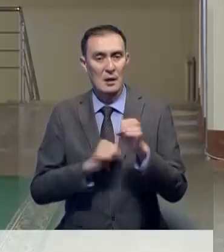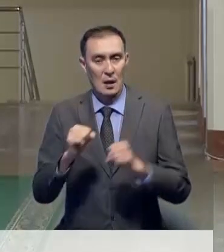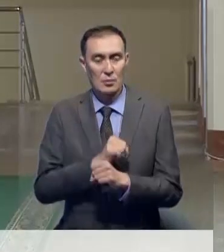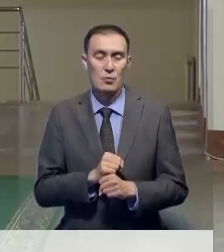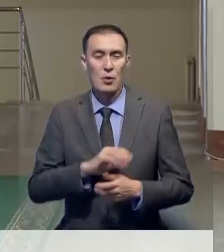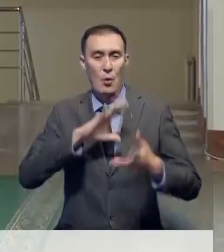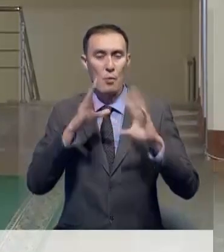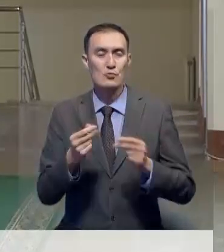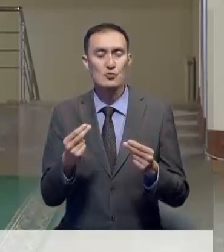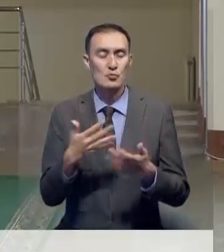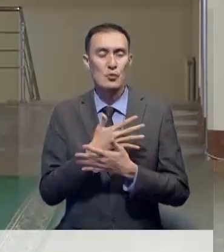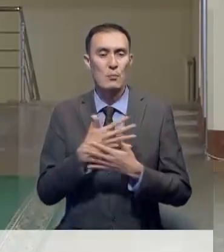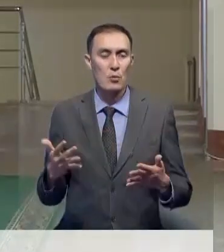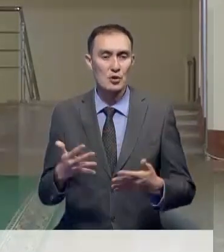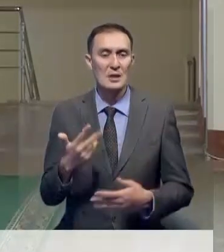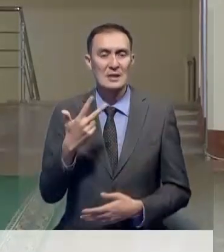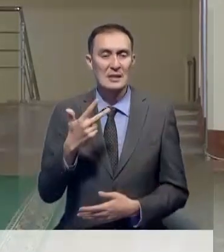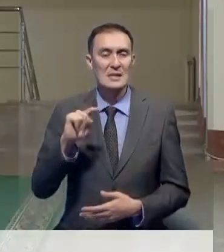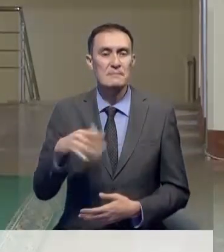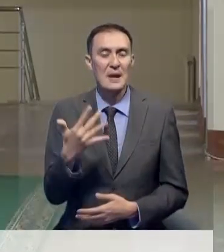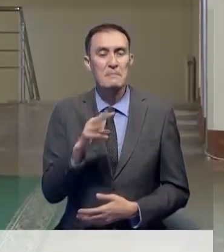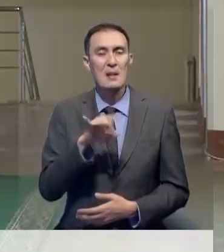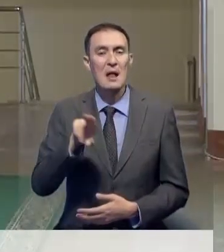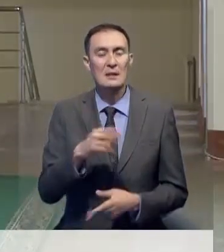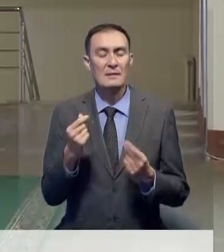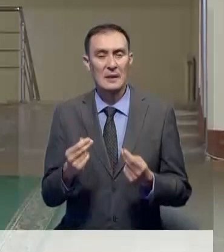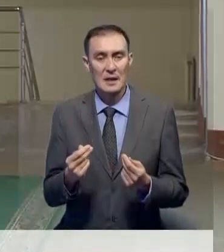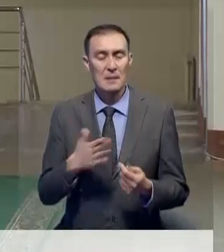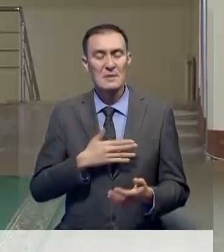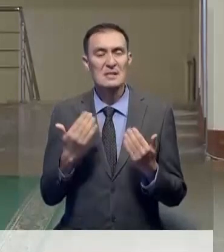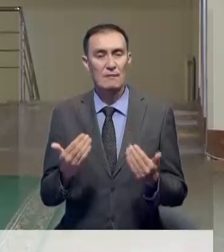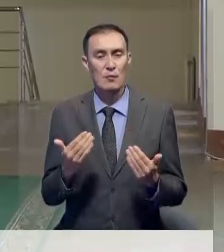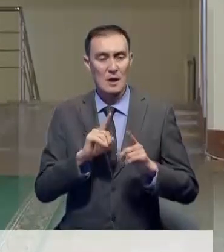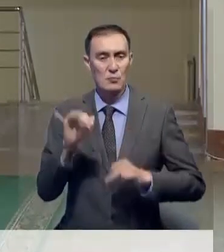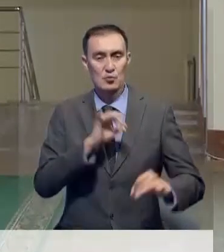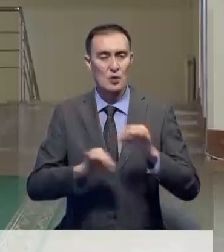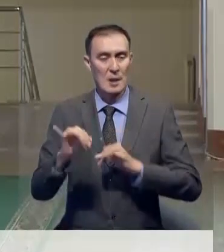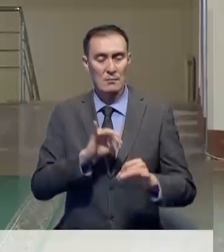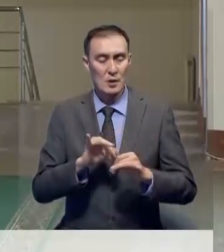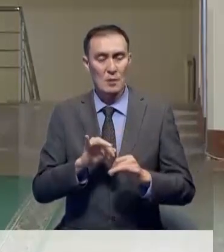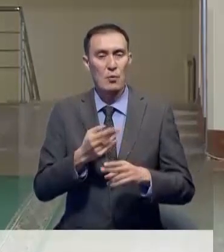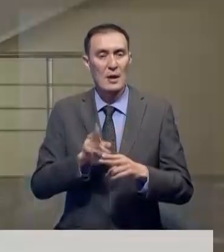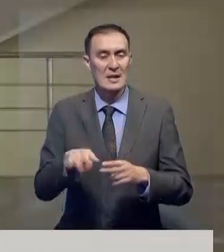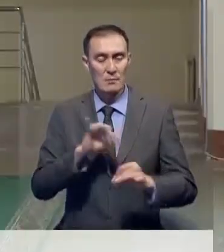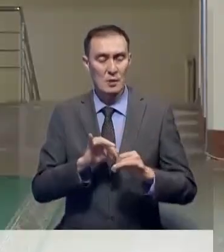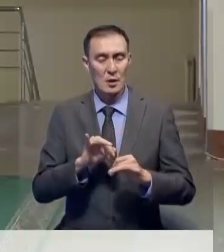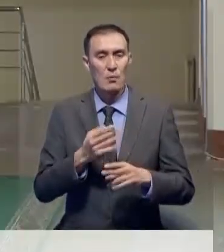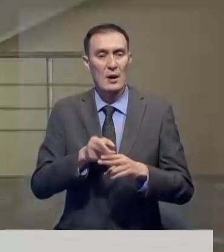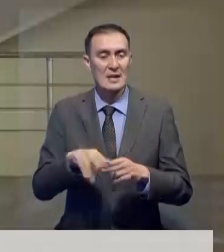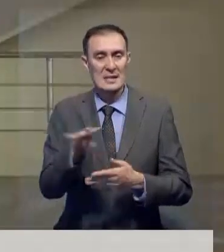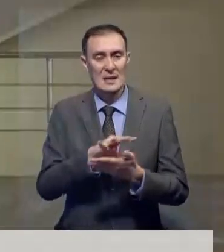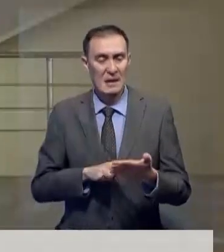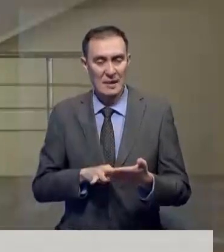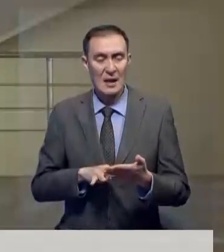на общую сумму на более 3,5 миллиардов тенге. Мы сегодня собрались по данной заявке. Департамент